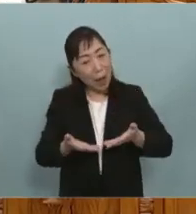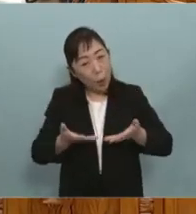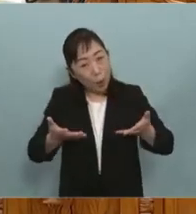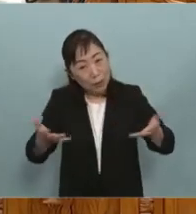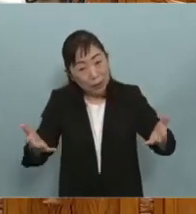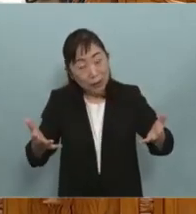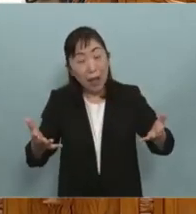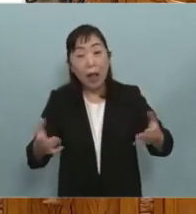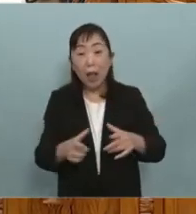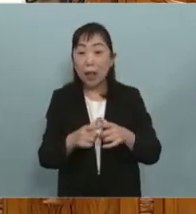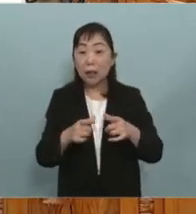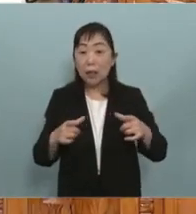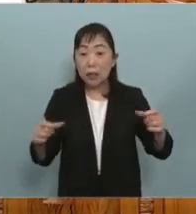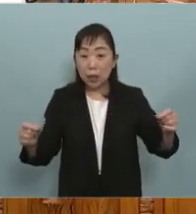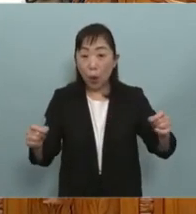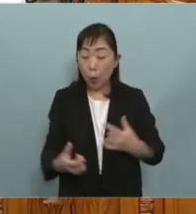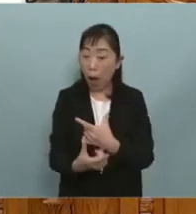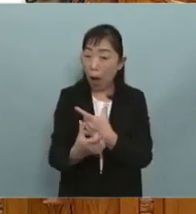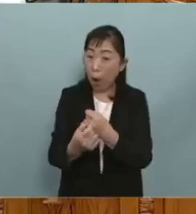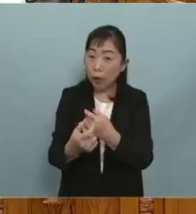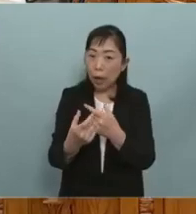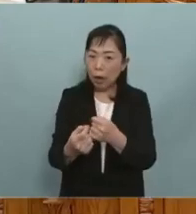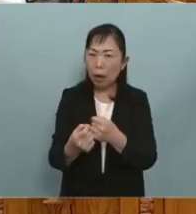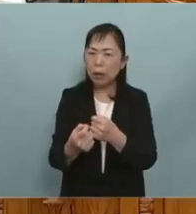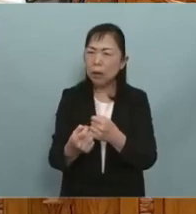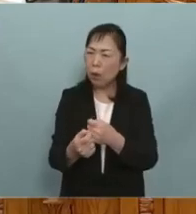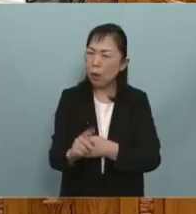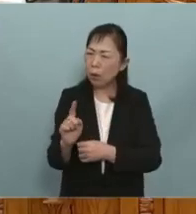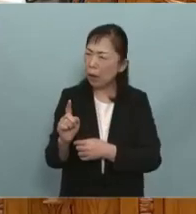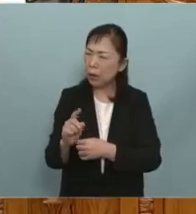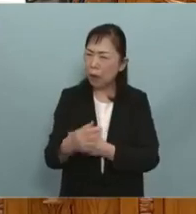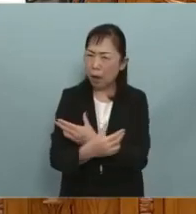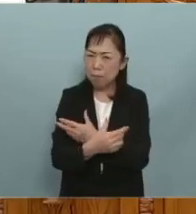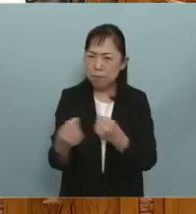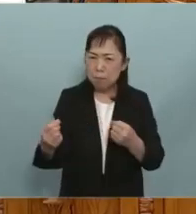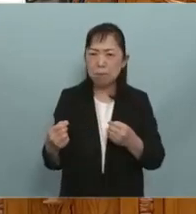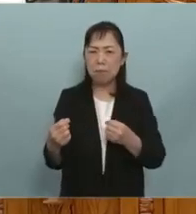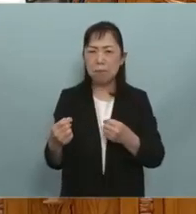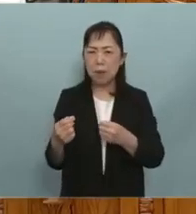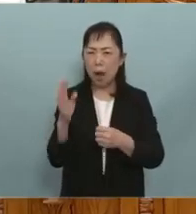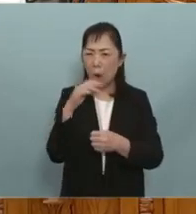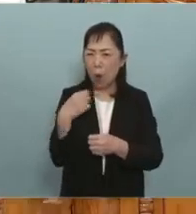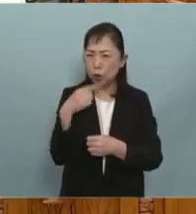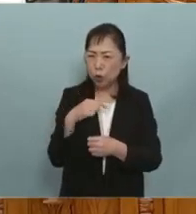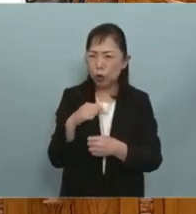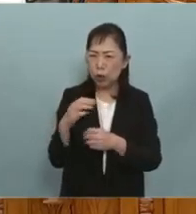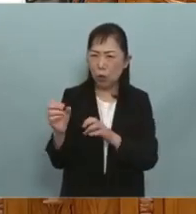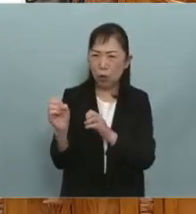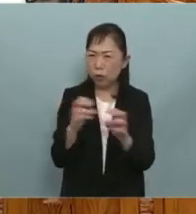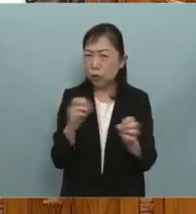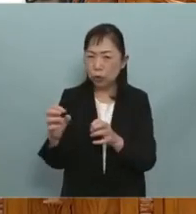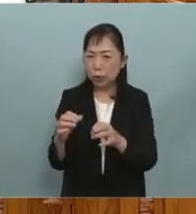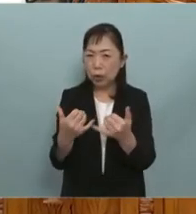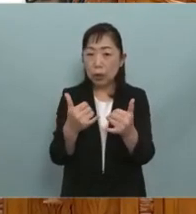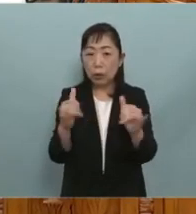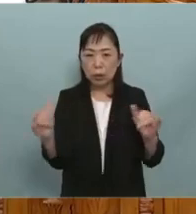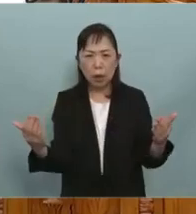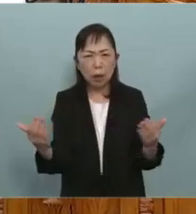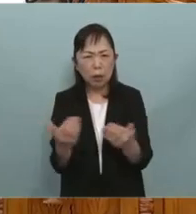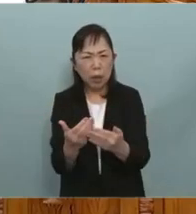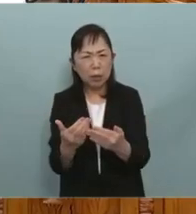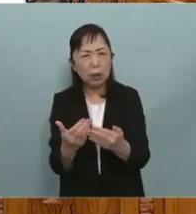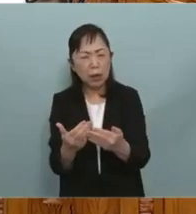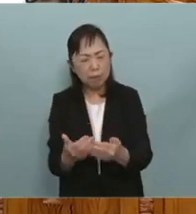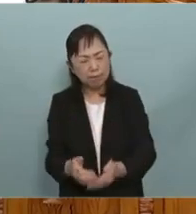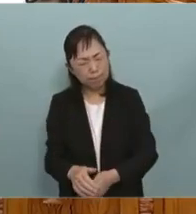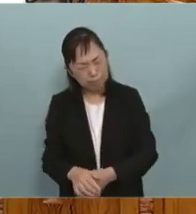のか日本はお互いが足を引っ張り合ったり悪口を言い合ったりするようなそんな社会になってしまったので